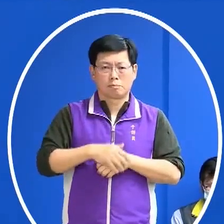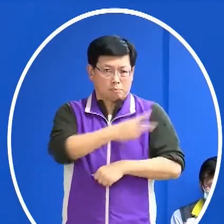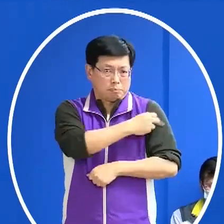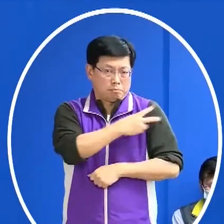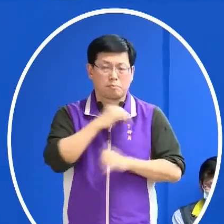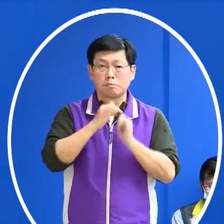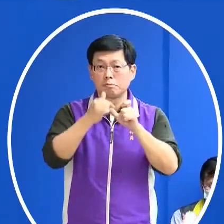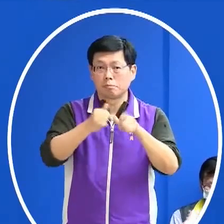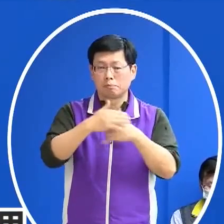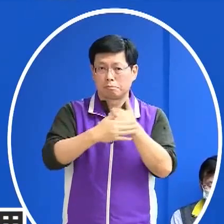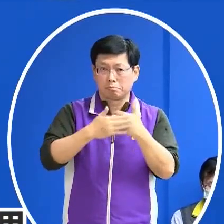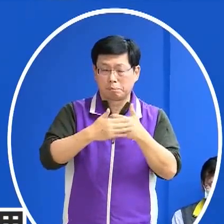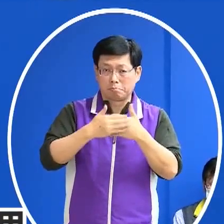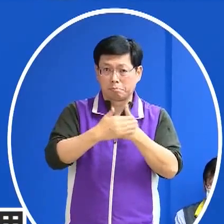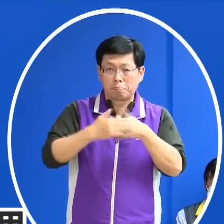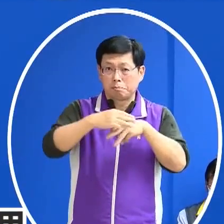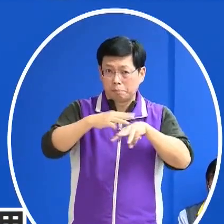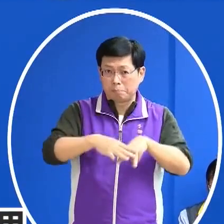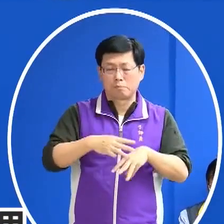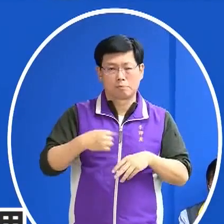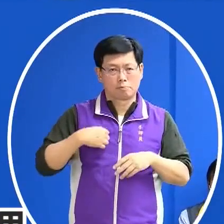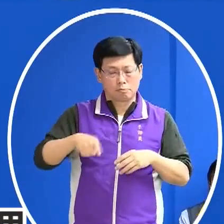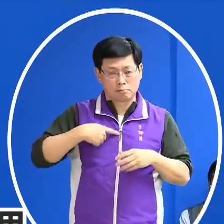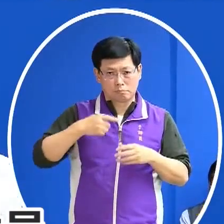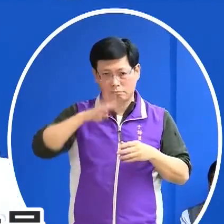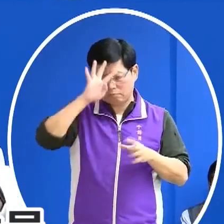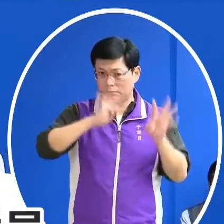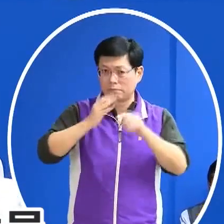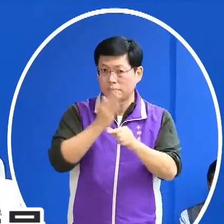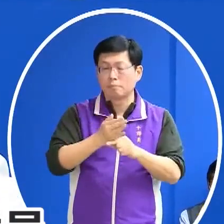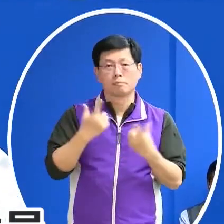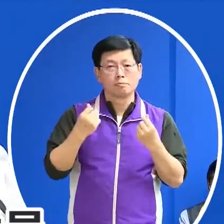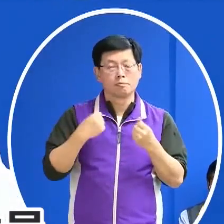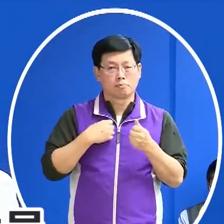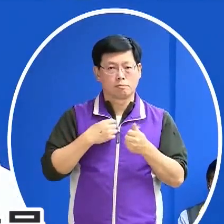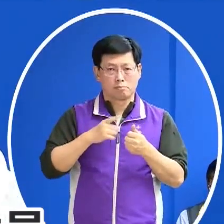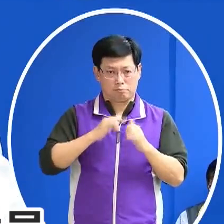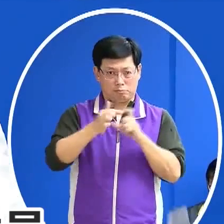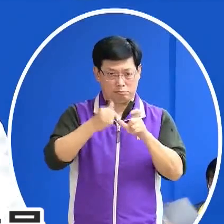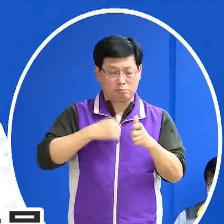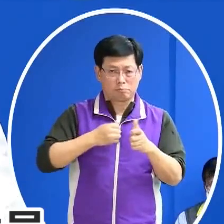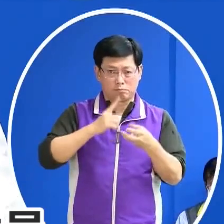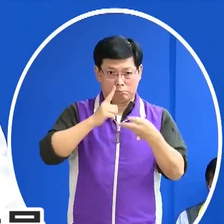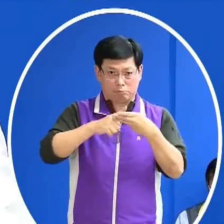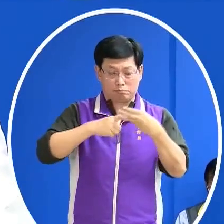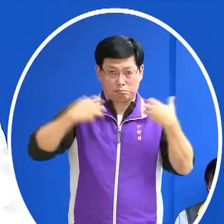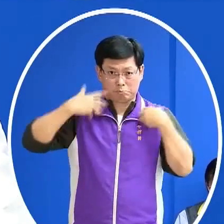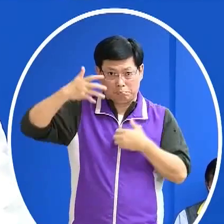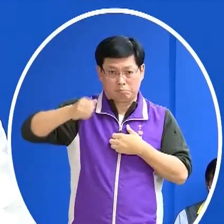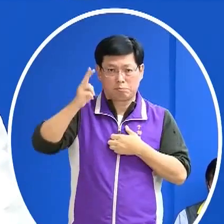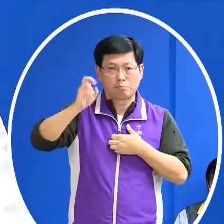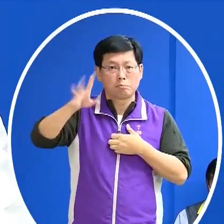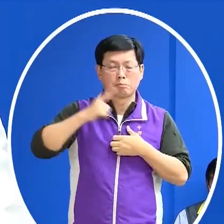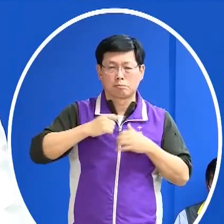位社区的保全。那相关案件我们在传开议调，那我们也告知社区的主任委员，由他